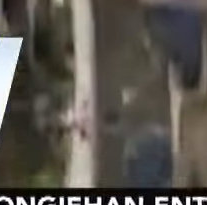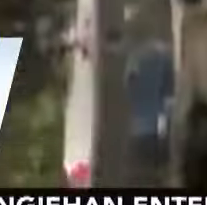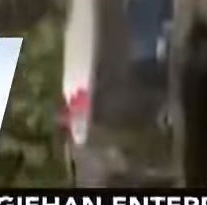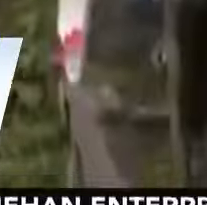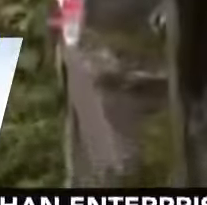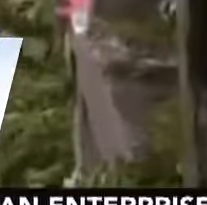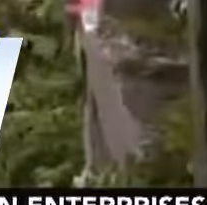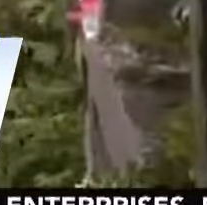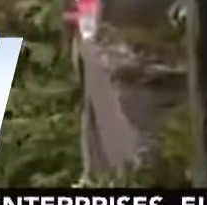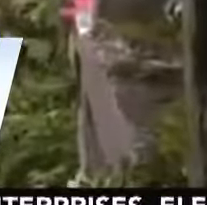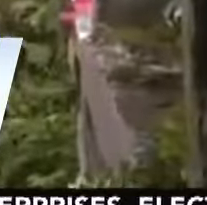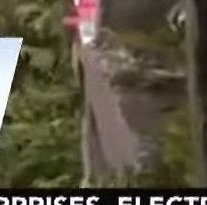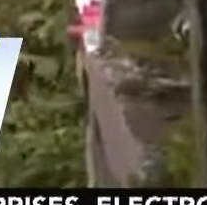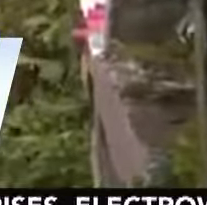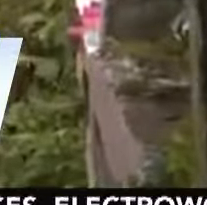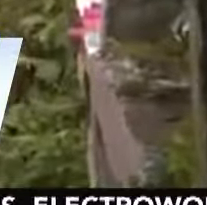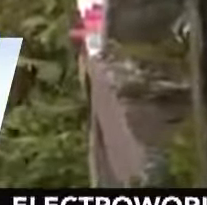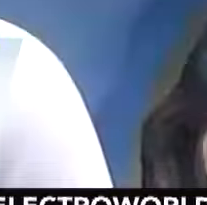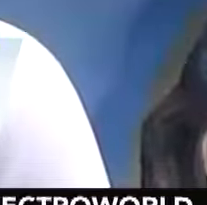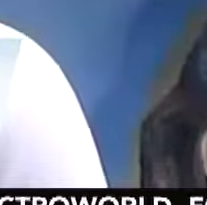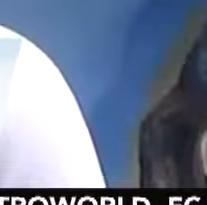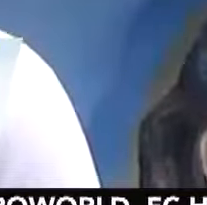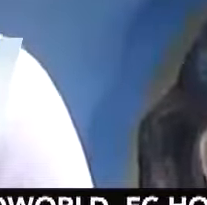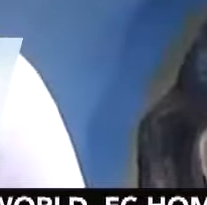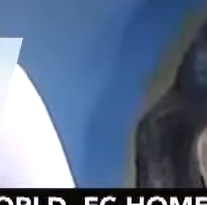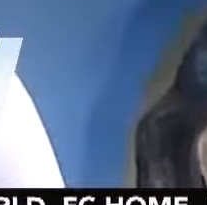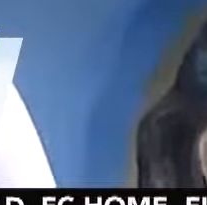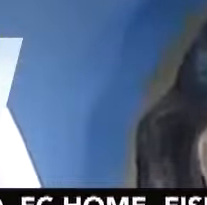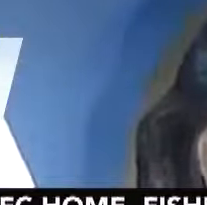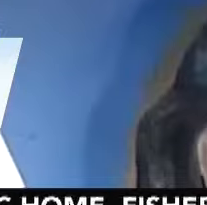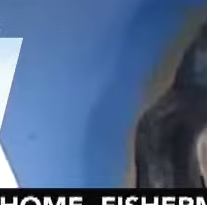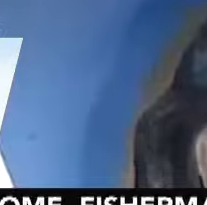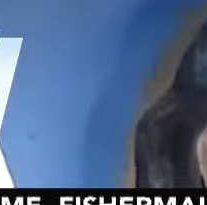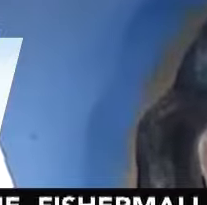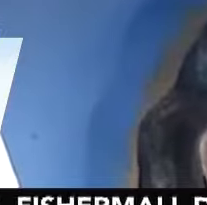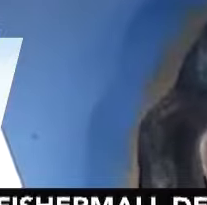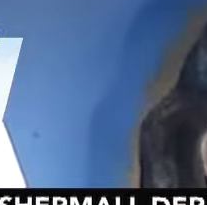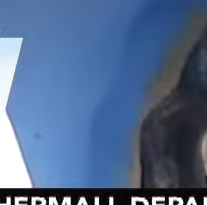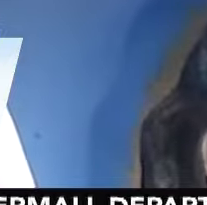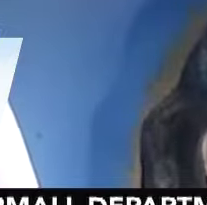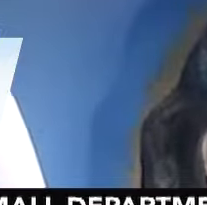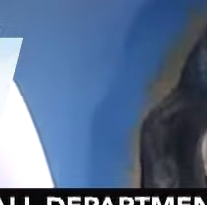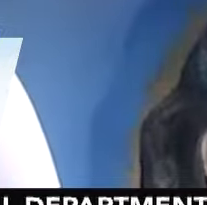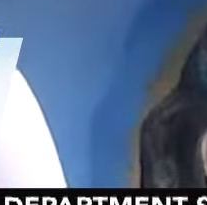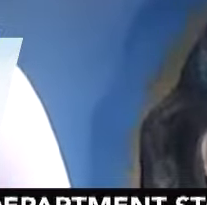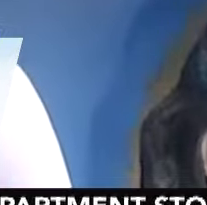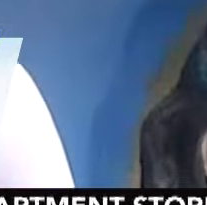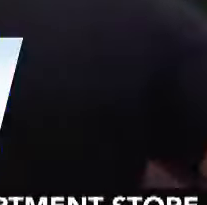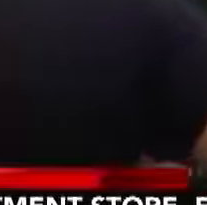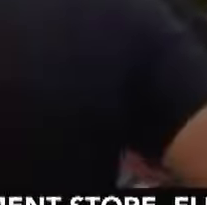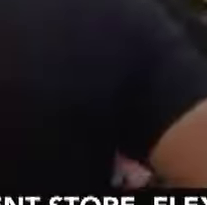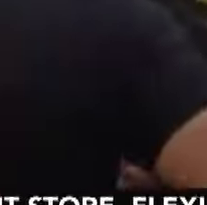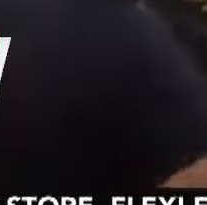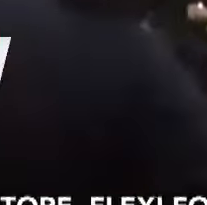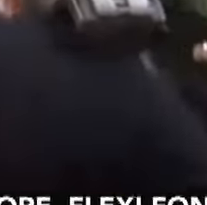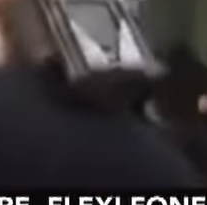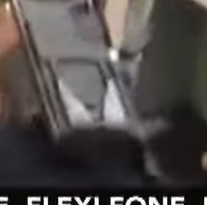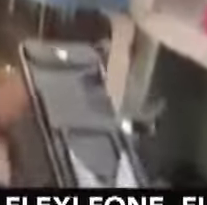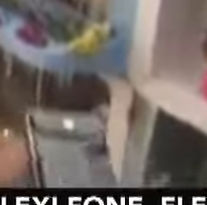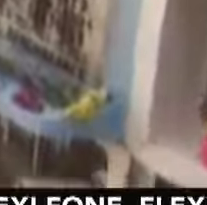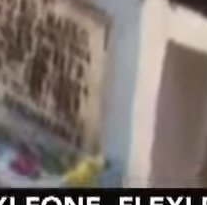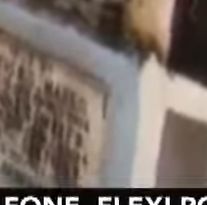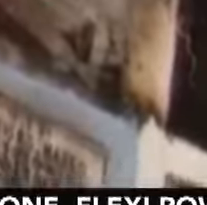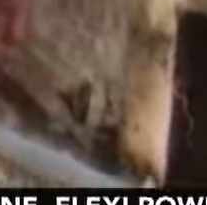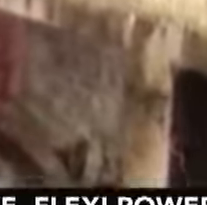nila nang wala na roon ang labi ng kanilang lolo. Sa lolo ko po, pinuntahan po namin, butas na po, wala na po yung buto po. Inahanap po